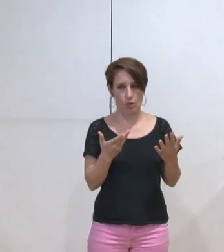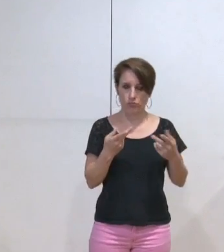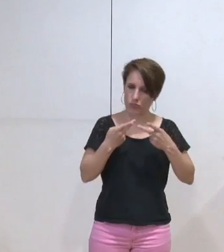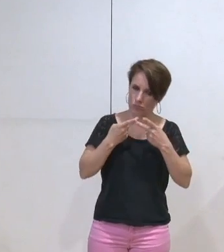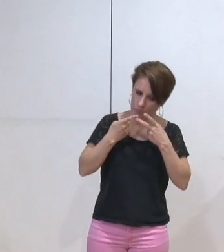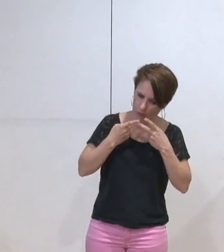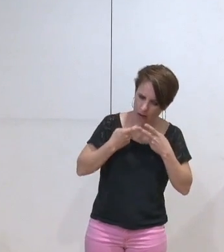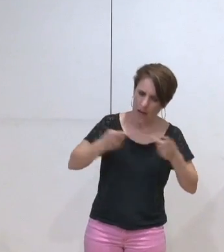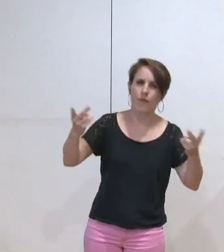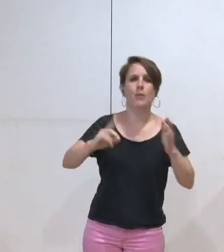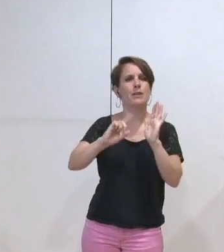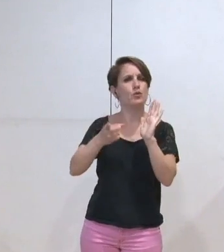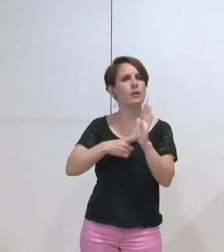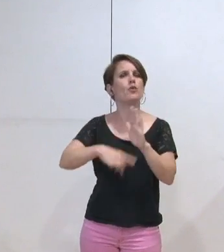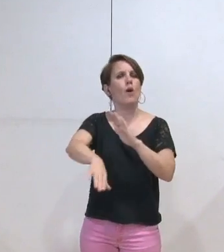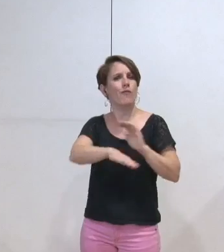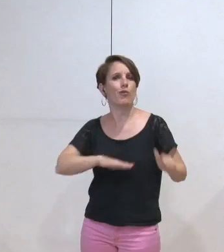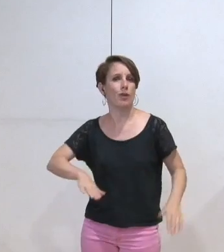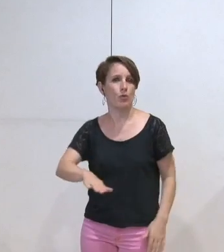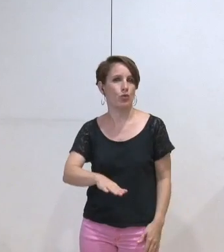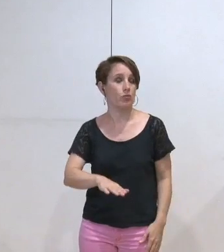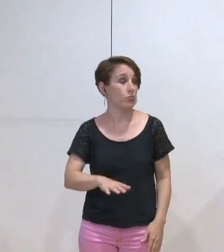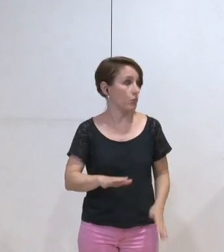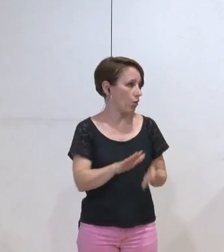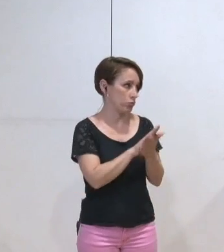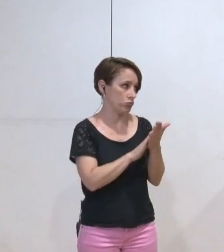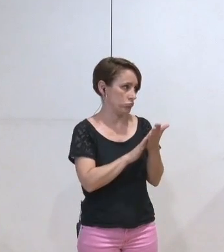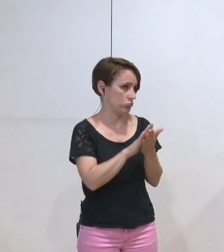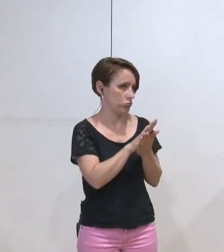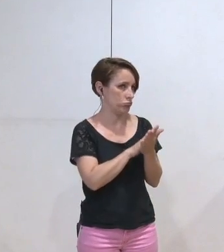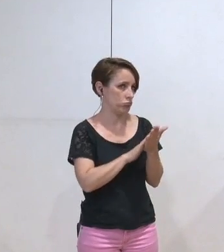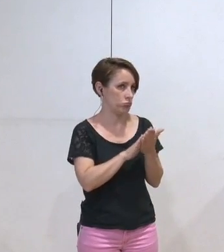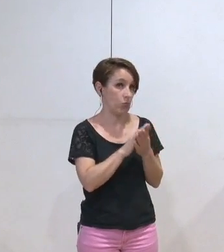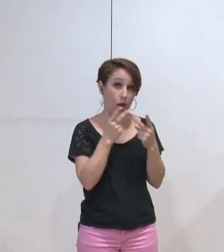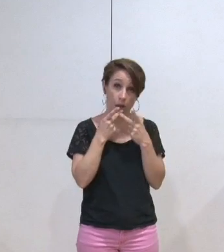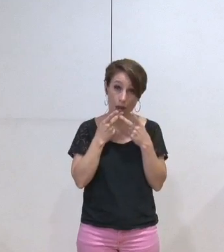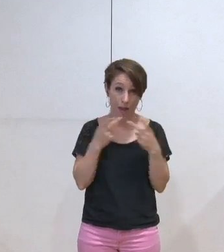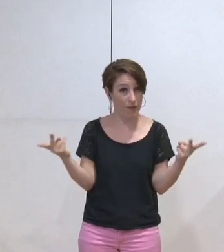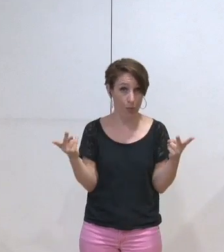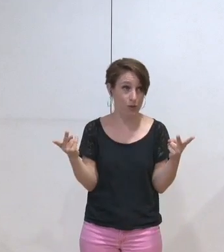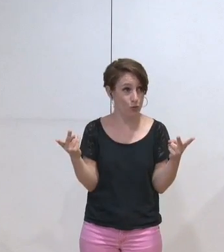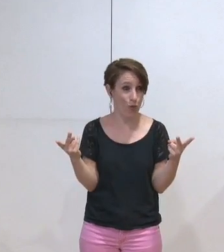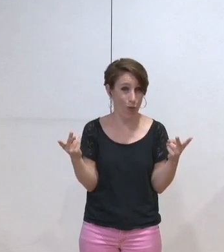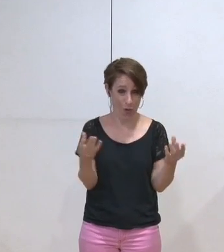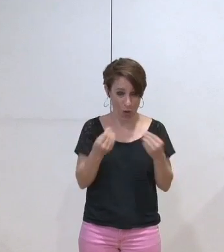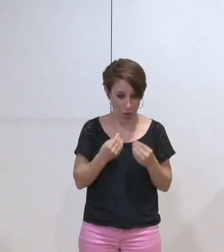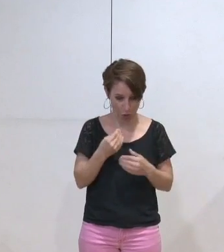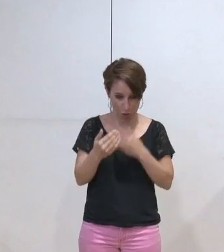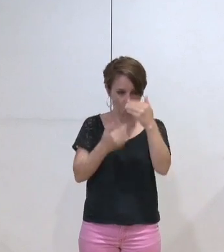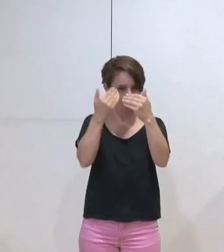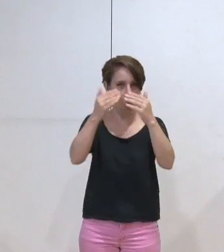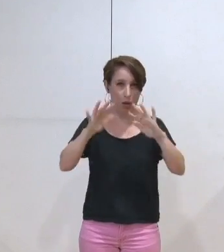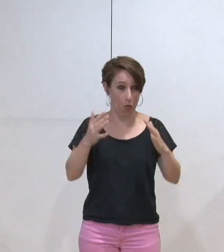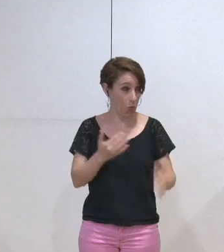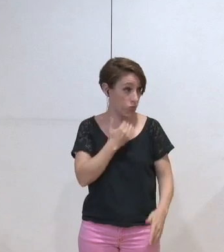fondamentaux alors déjà excusez-moi de le dire mais je ne vois pas en quoi l'affirmation fait progresser quoi que ce soit lorsqu'on est à la tête d'un établissement